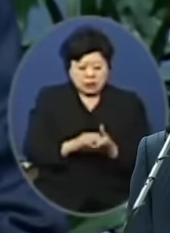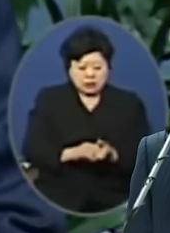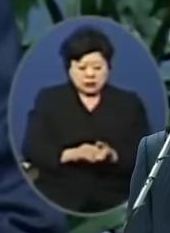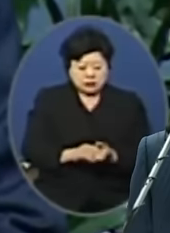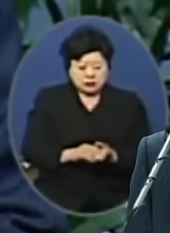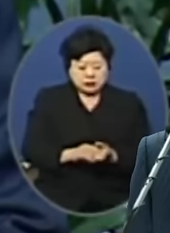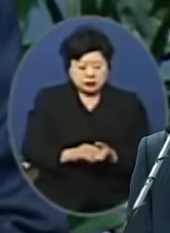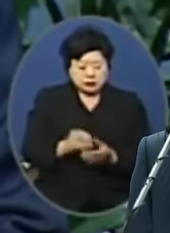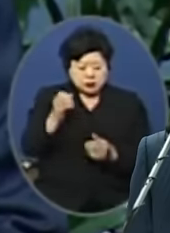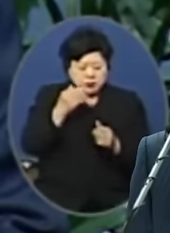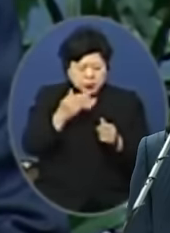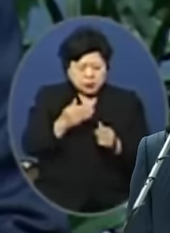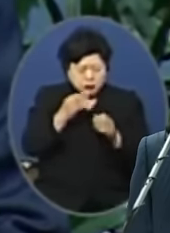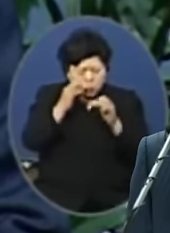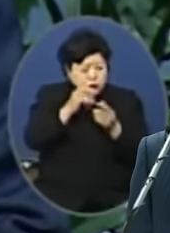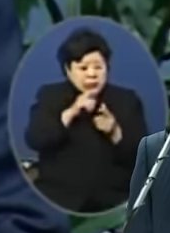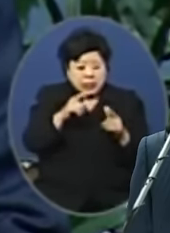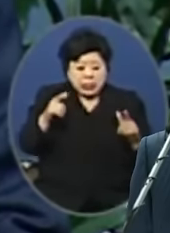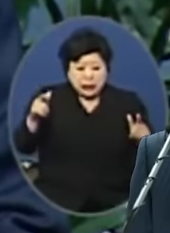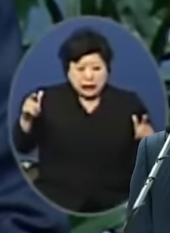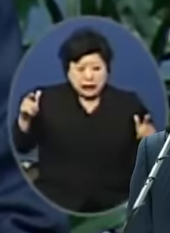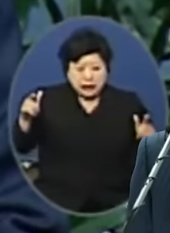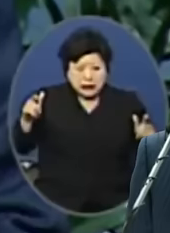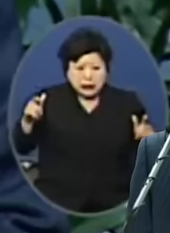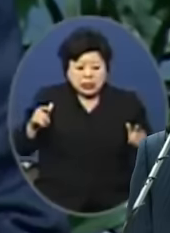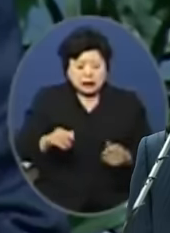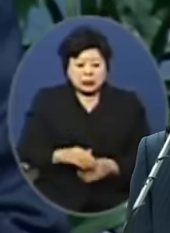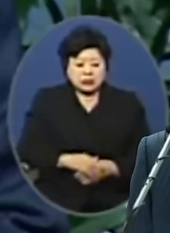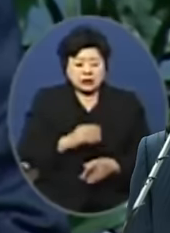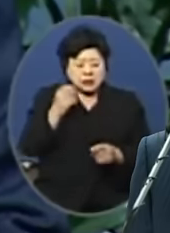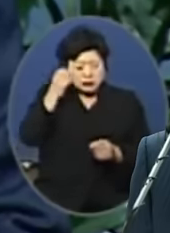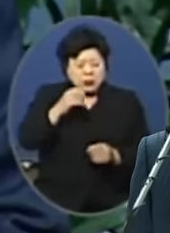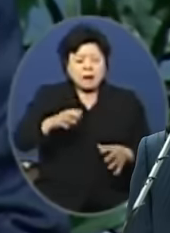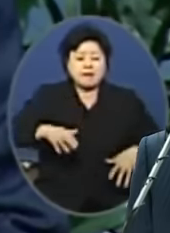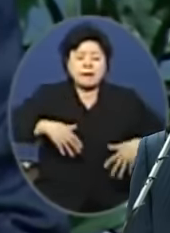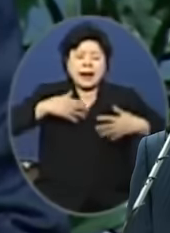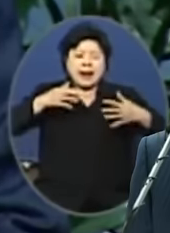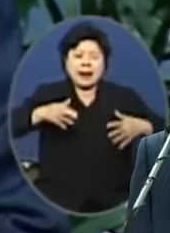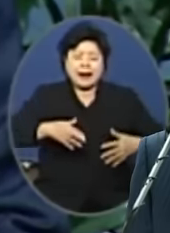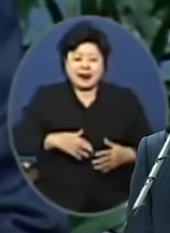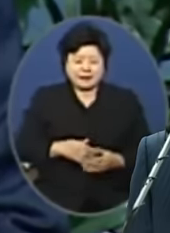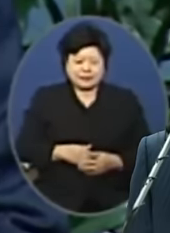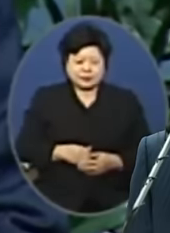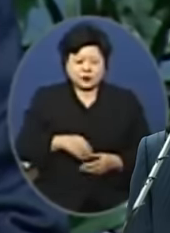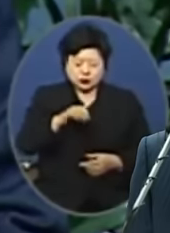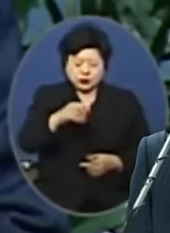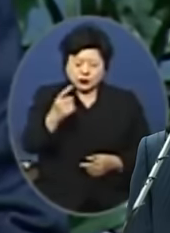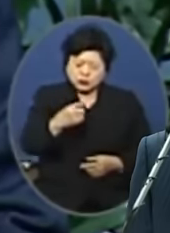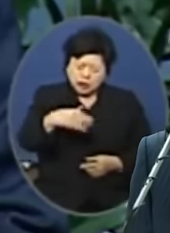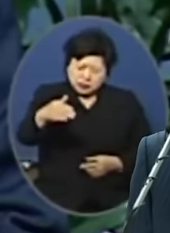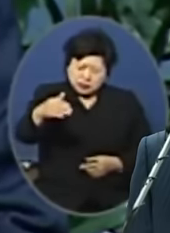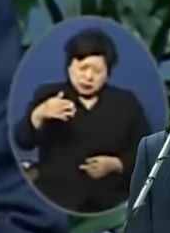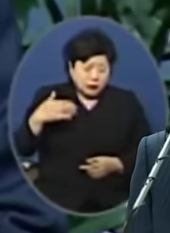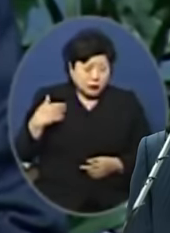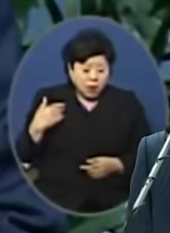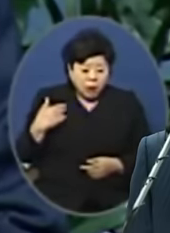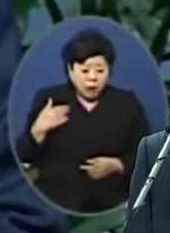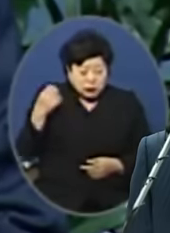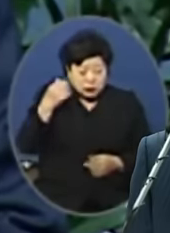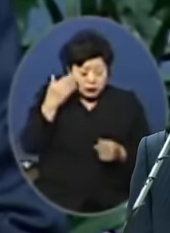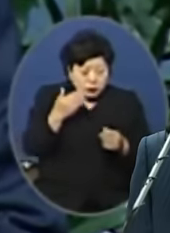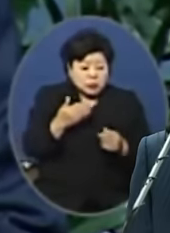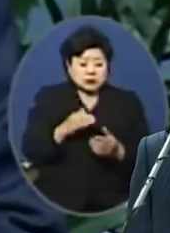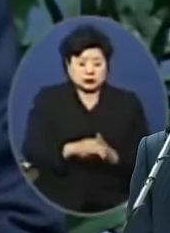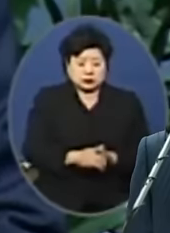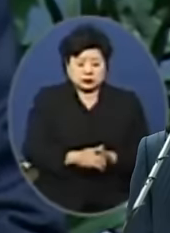우리 성령께서도 눈에 안 보이지 않아요? 성령은 바람이 임의로 불며 어디서와 서지로 가는지 알지 못하느니 성령으로 난